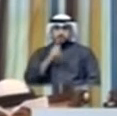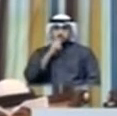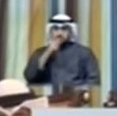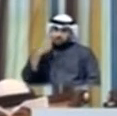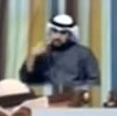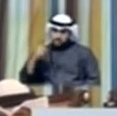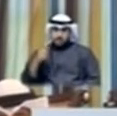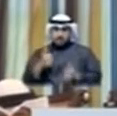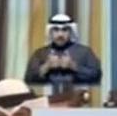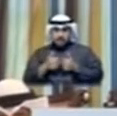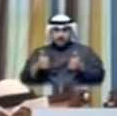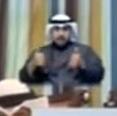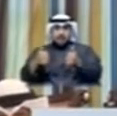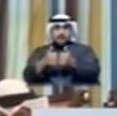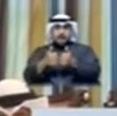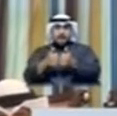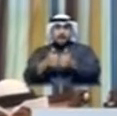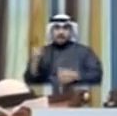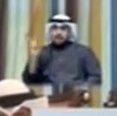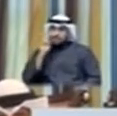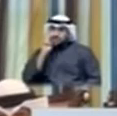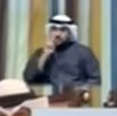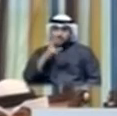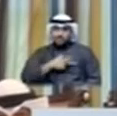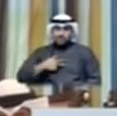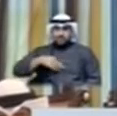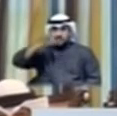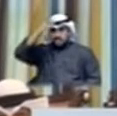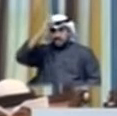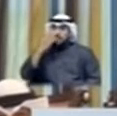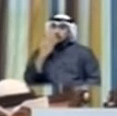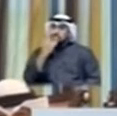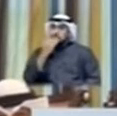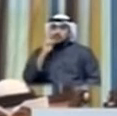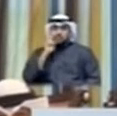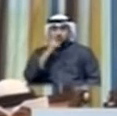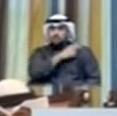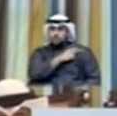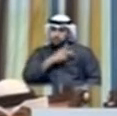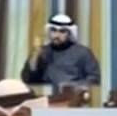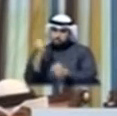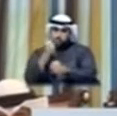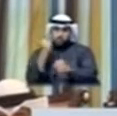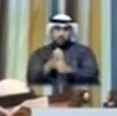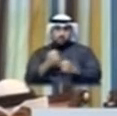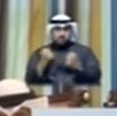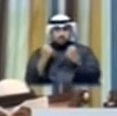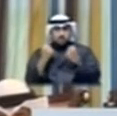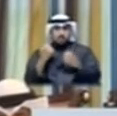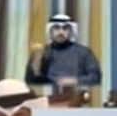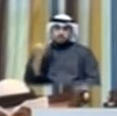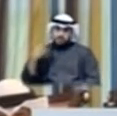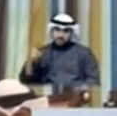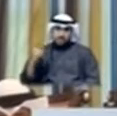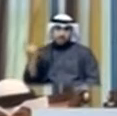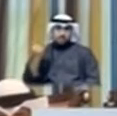شافتكم بالعياد ولا عيالكم ولا لشنو، لخدمة ربكم وأميركم وأهل الكويت والمقيمين